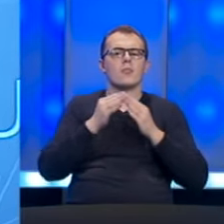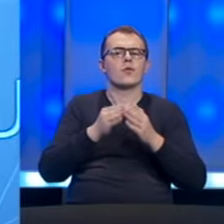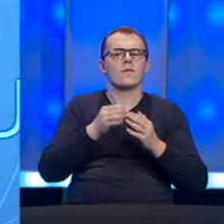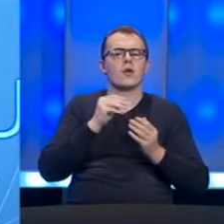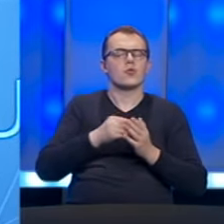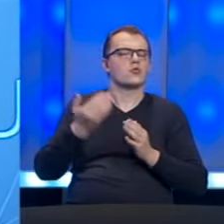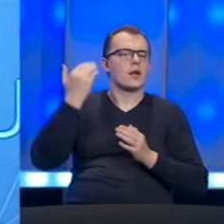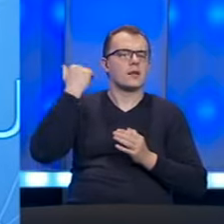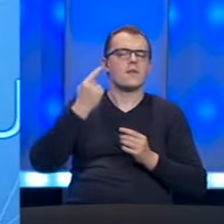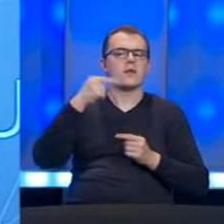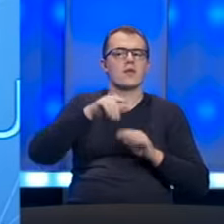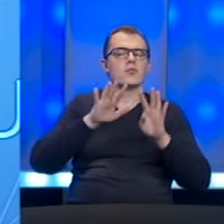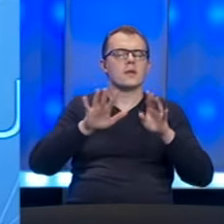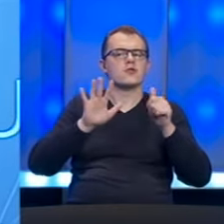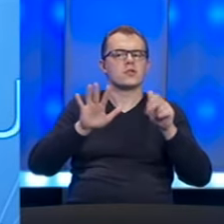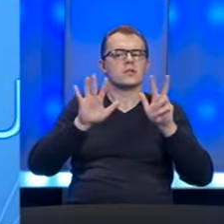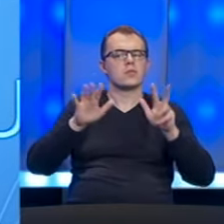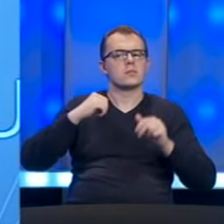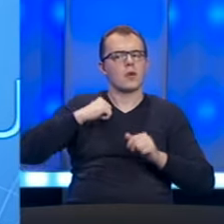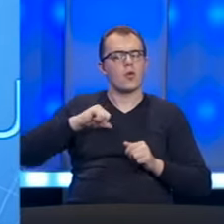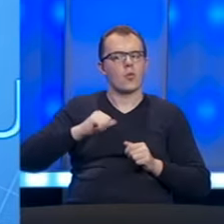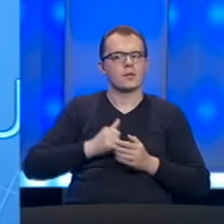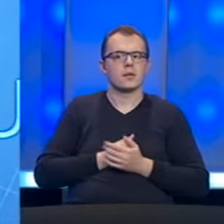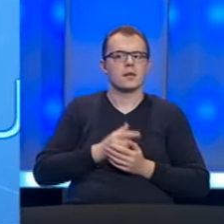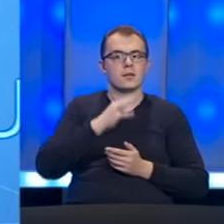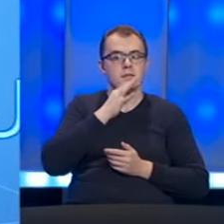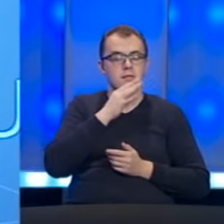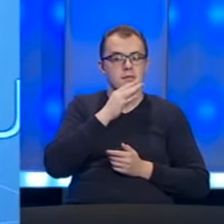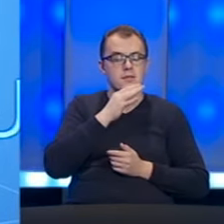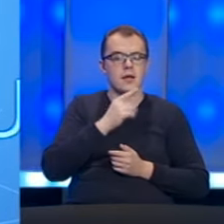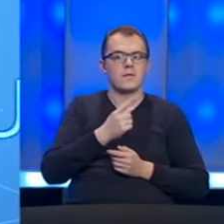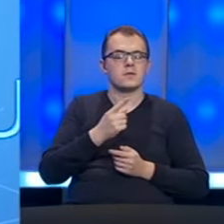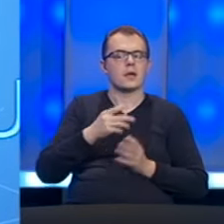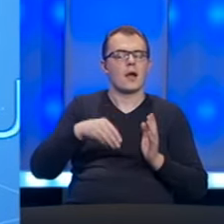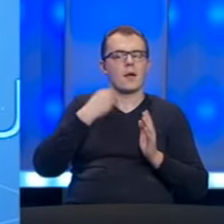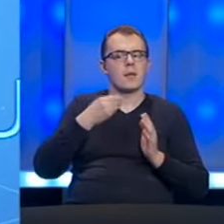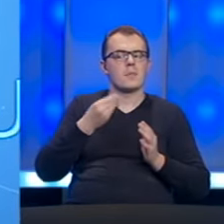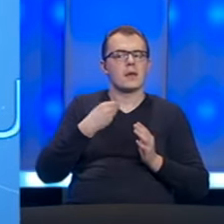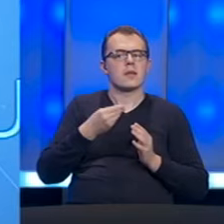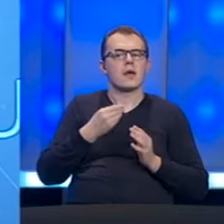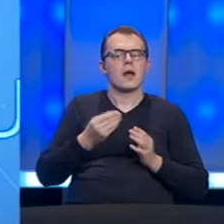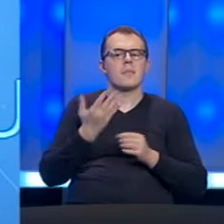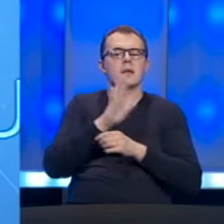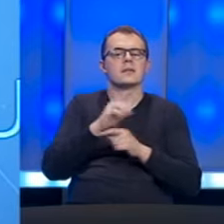davne 1968. godine. Sarajevska premijera predstave